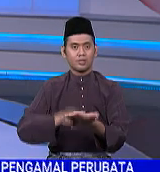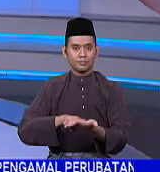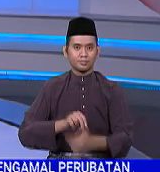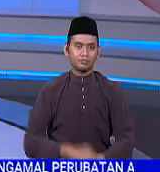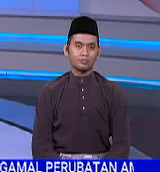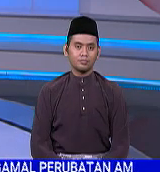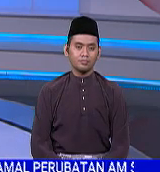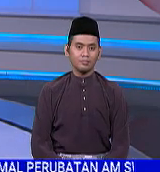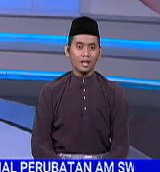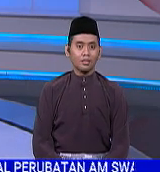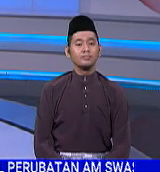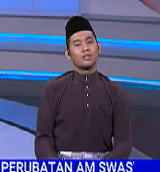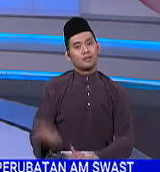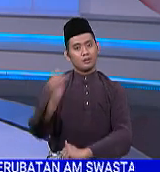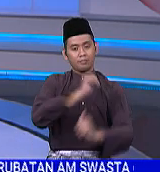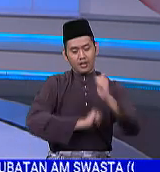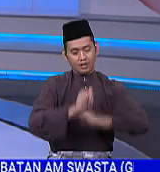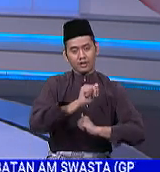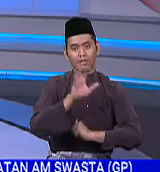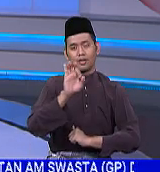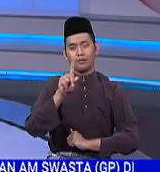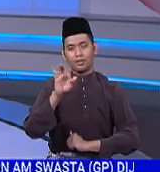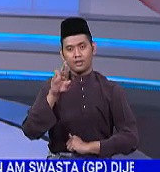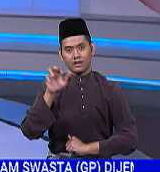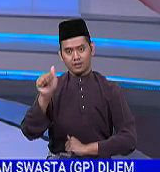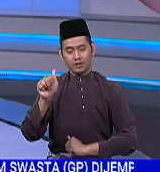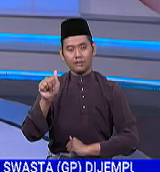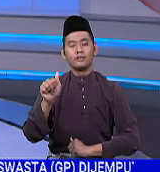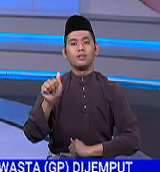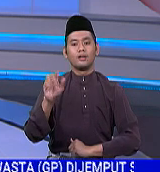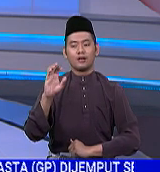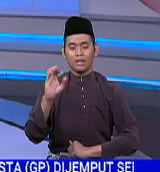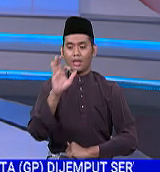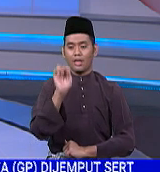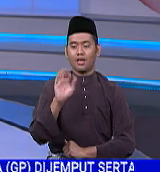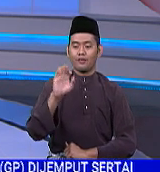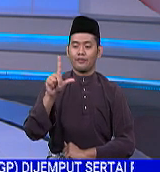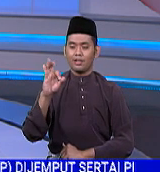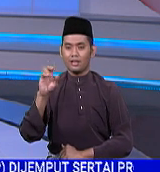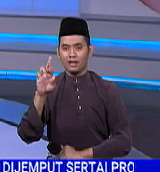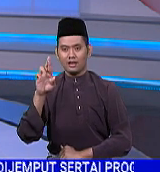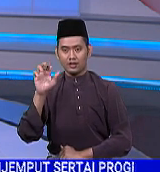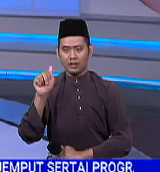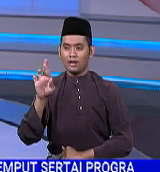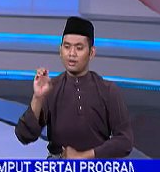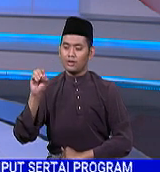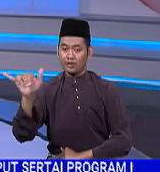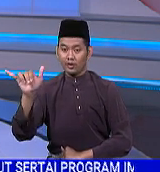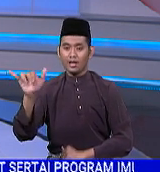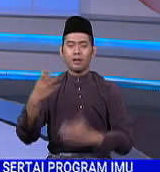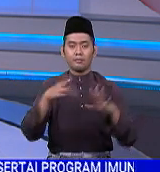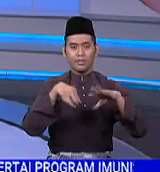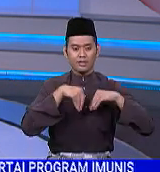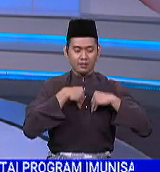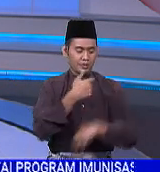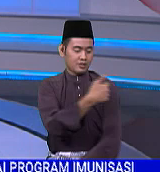Lakon Elvira Loy antara selebriti yang tersenarai sebagai penerima vaksin AstraZeneca. Elvira menerima suntikan